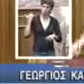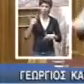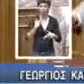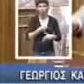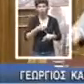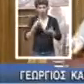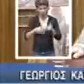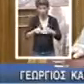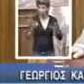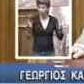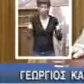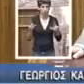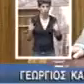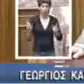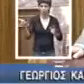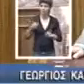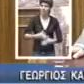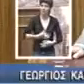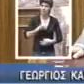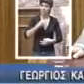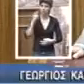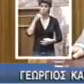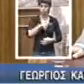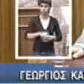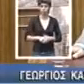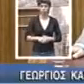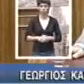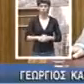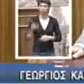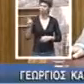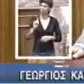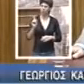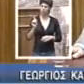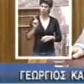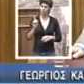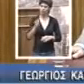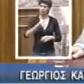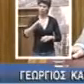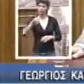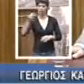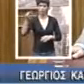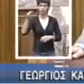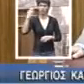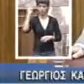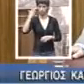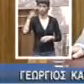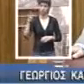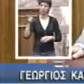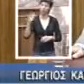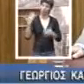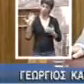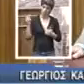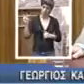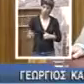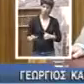Εσείς, κύριε Πρωθυπουργέ, δεν είστε εξαιρετικά μορφωμένος. Είστε εξαιρετικά παιδευμένος.